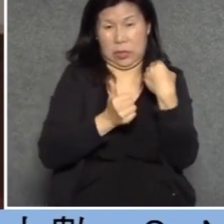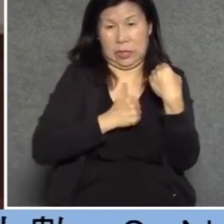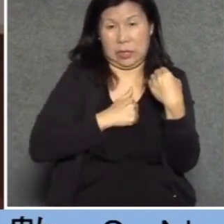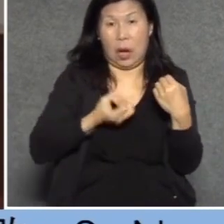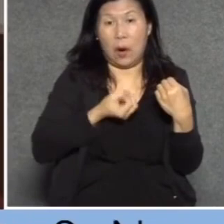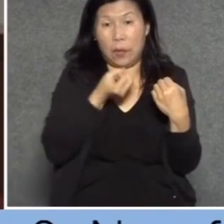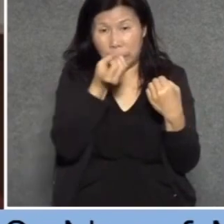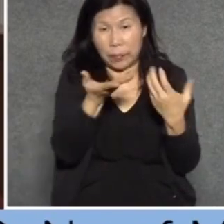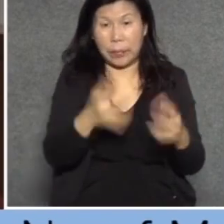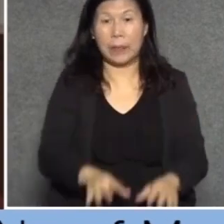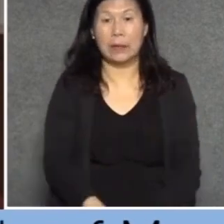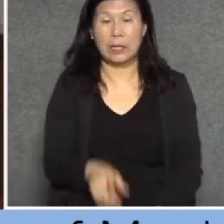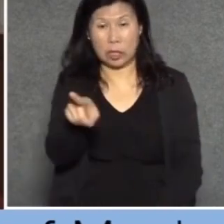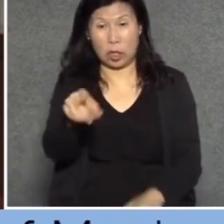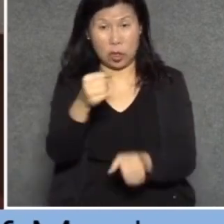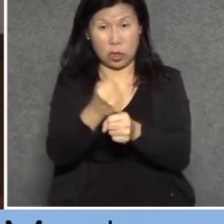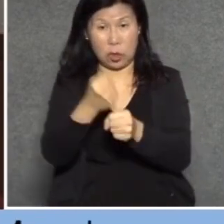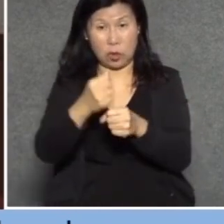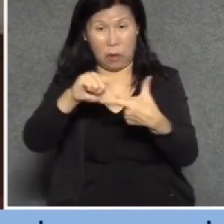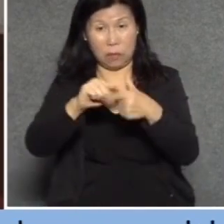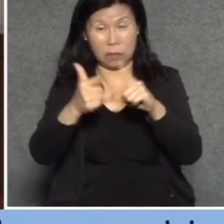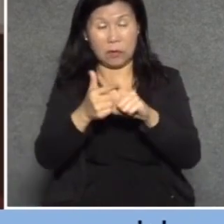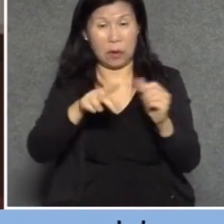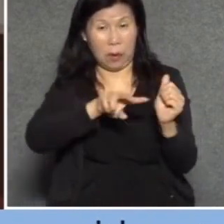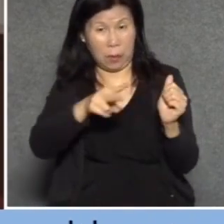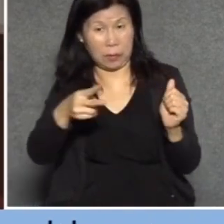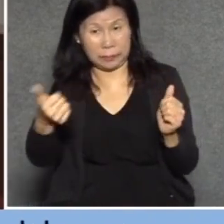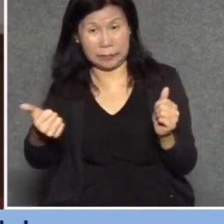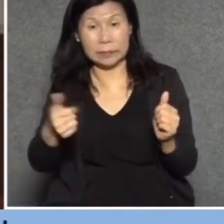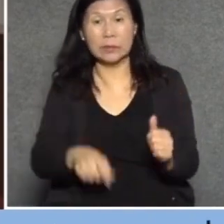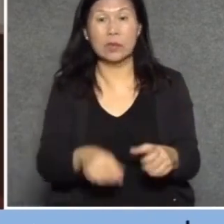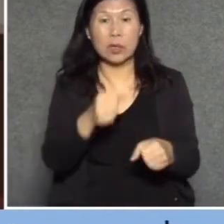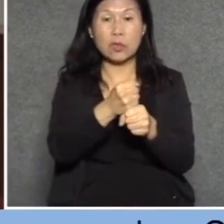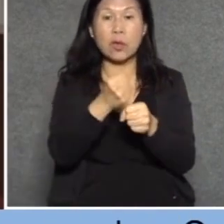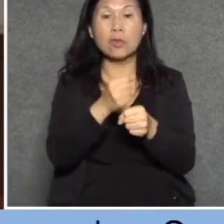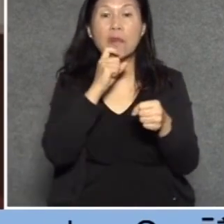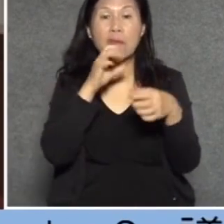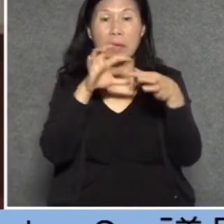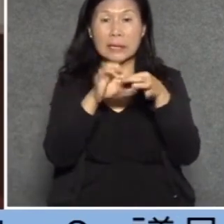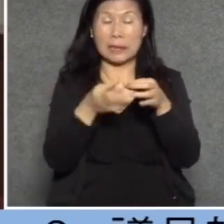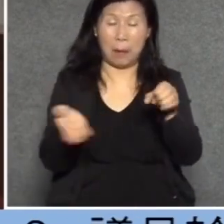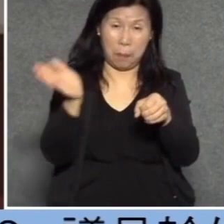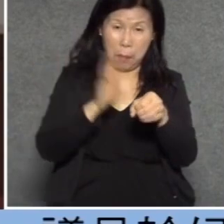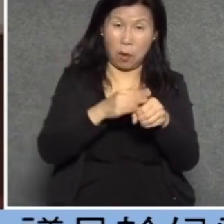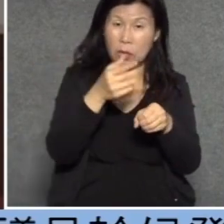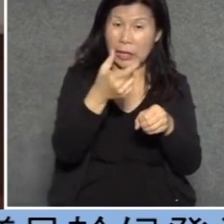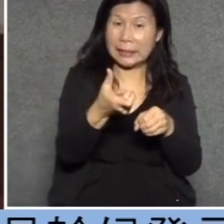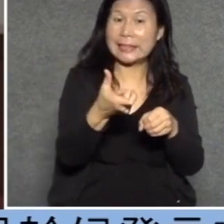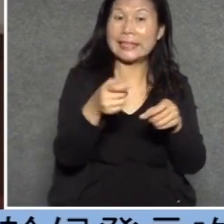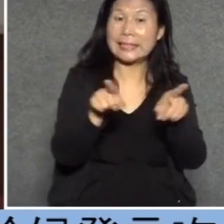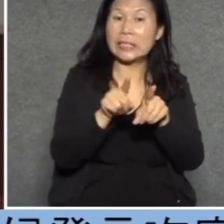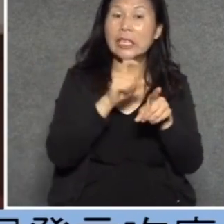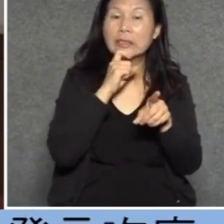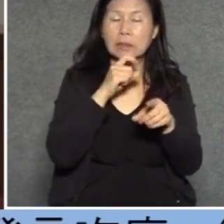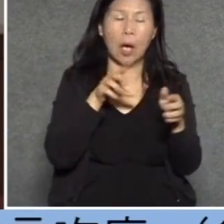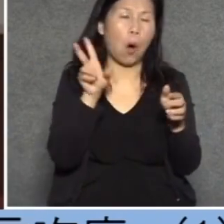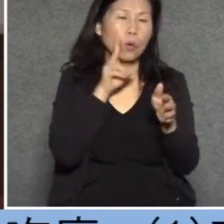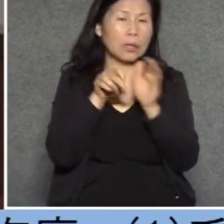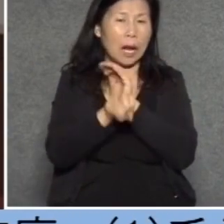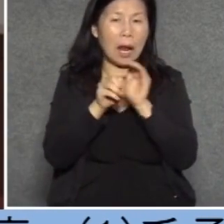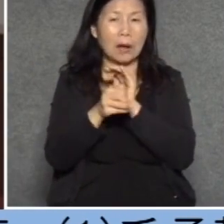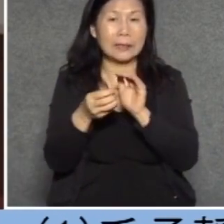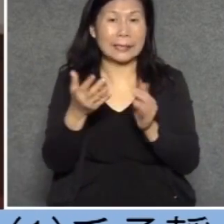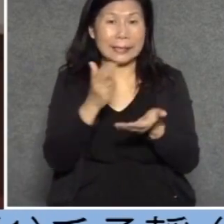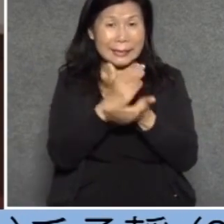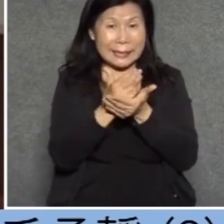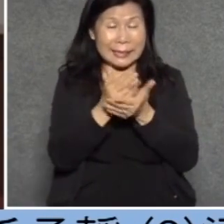我哋認為呢個做法咧，當然係一個改善嚇，即係喺處理呢個所謂補償金嘅問題，但係都係唔足夠嘅。嗱，呢個可以解